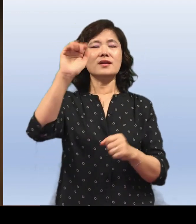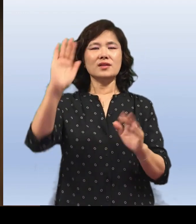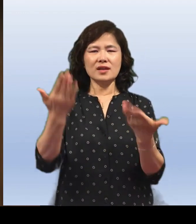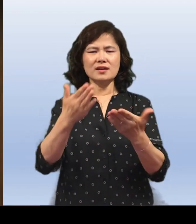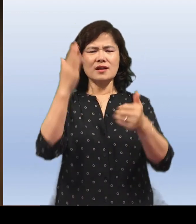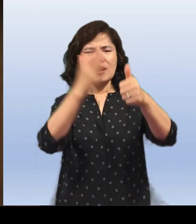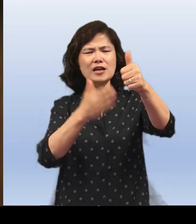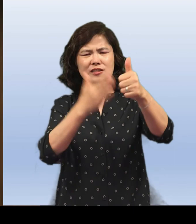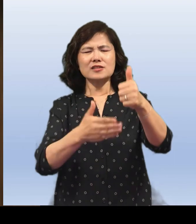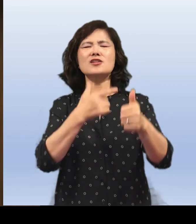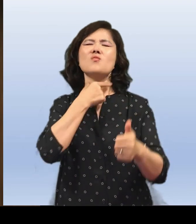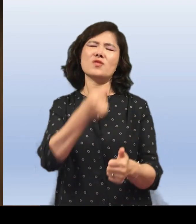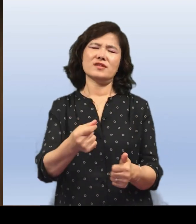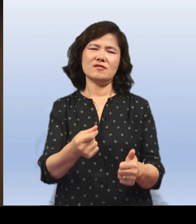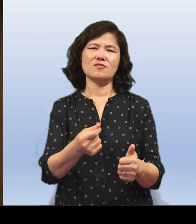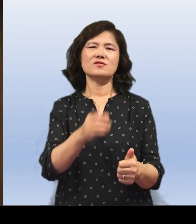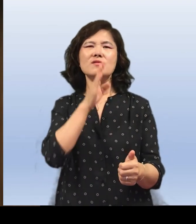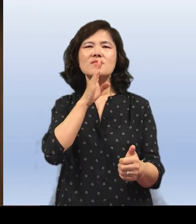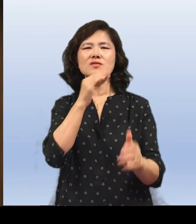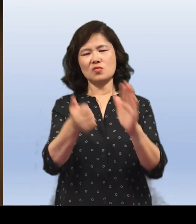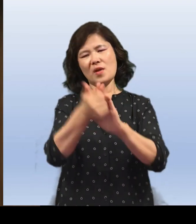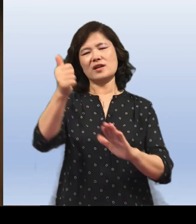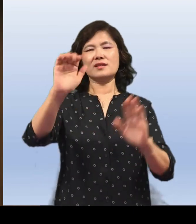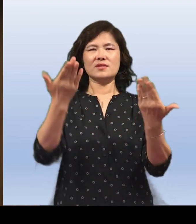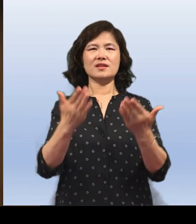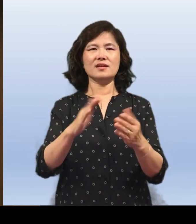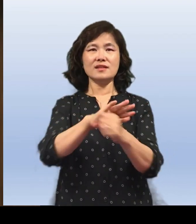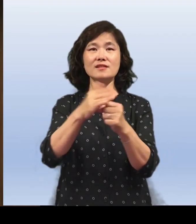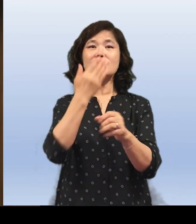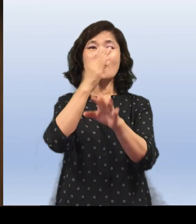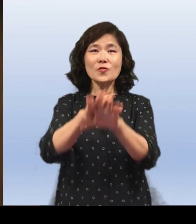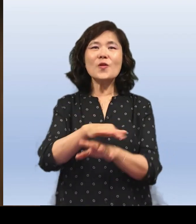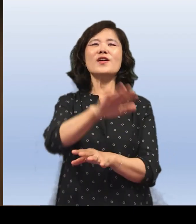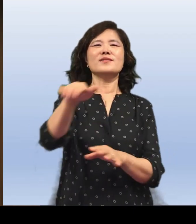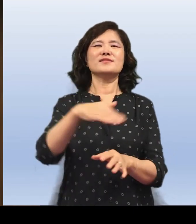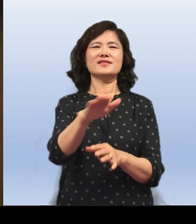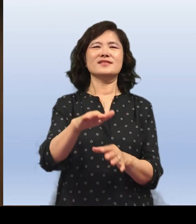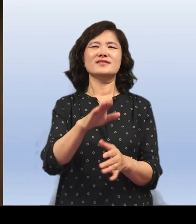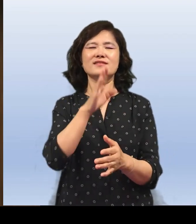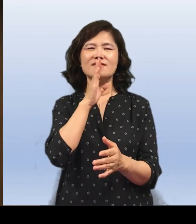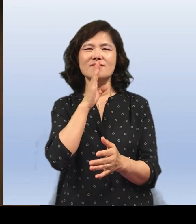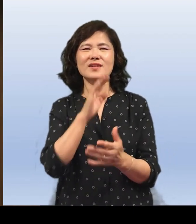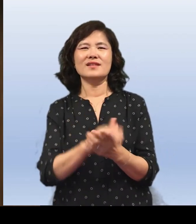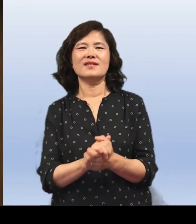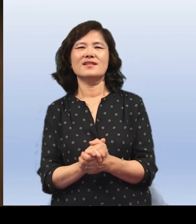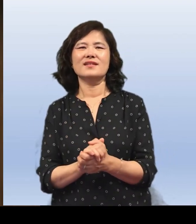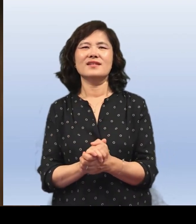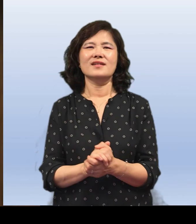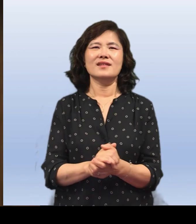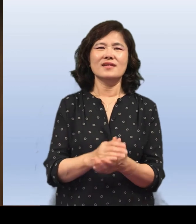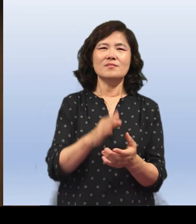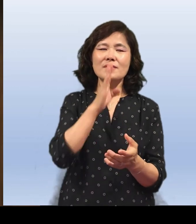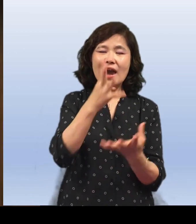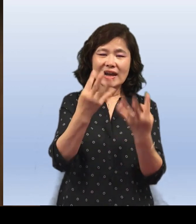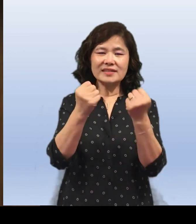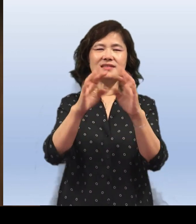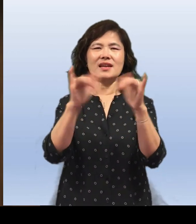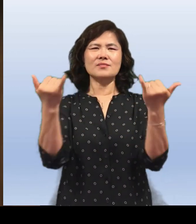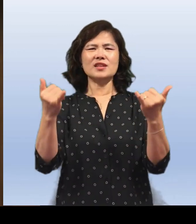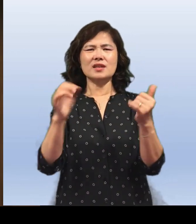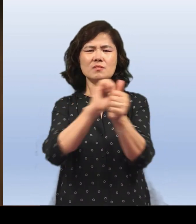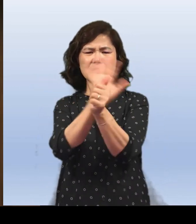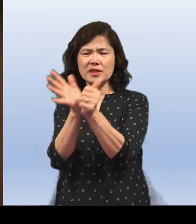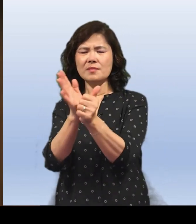간절히 소원하고 염원하고 있습니다. 사랑하는 성도 여러분, 많은 이 전문가들이